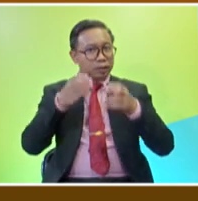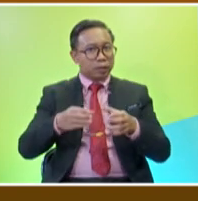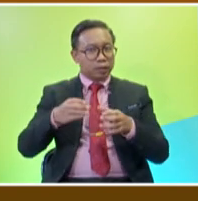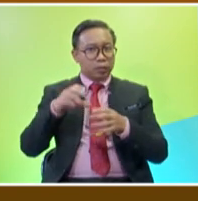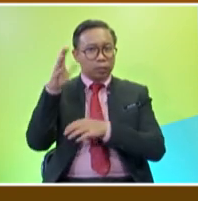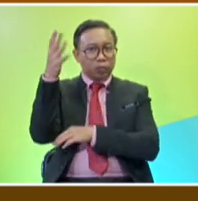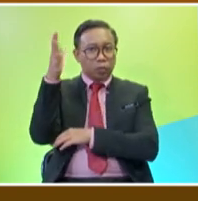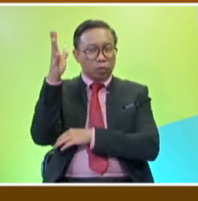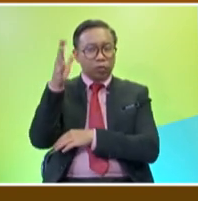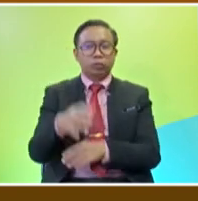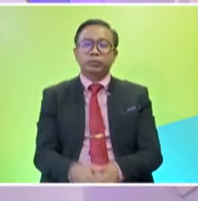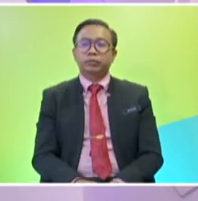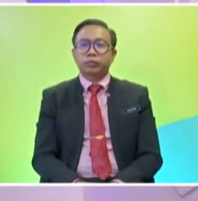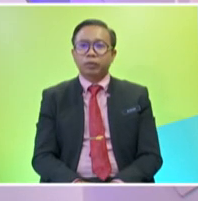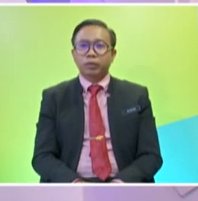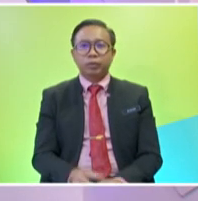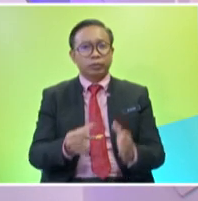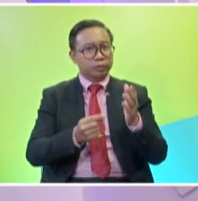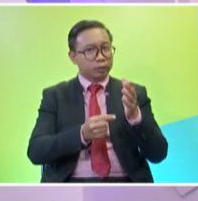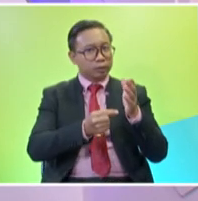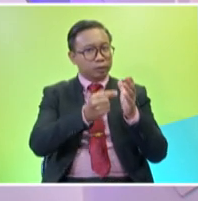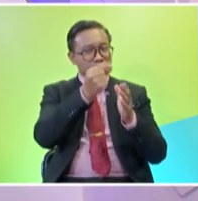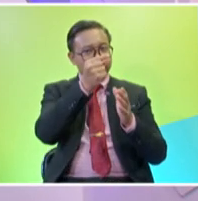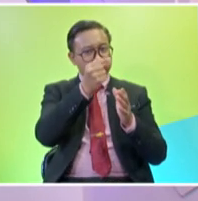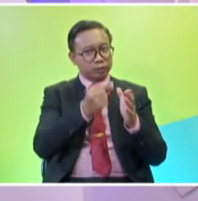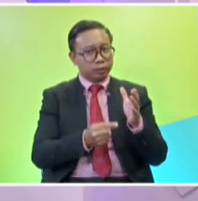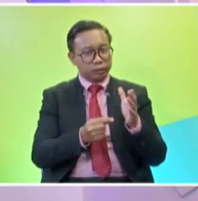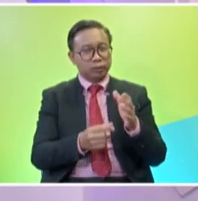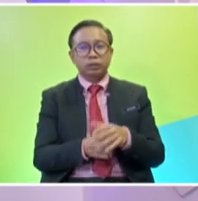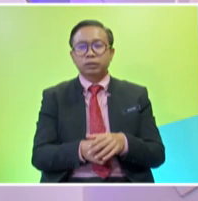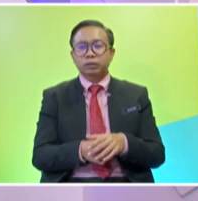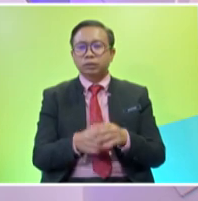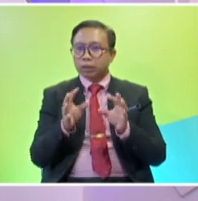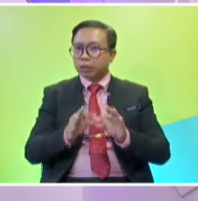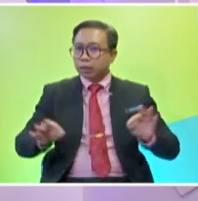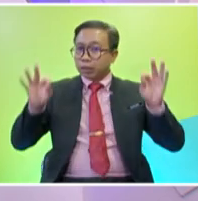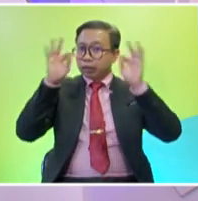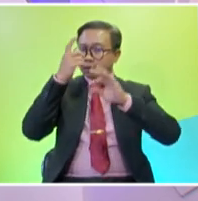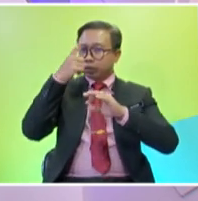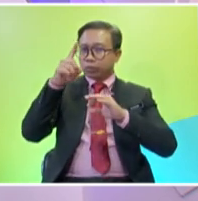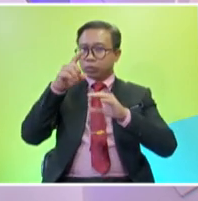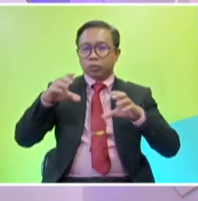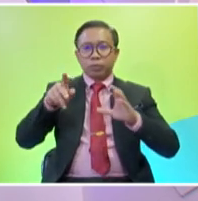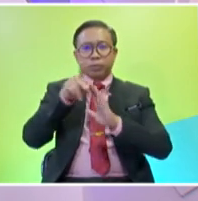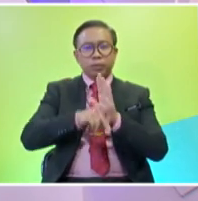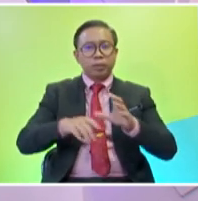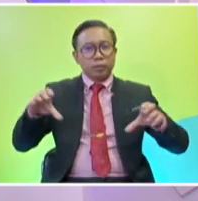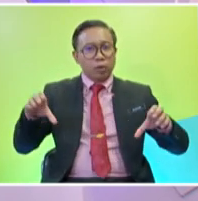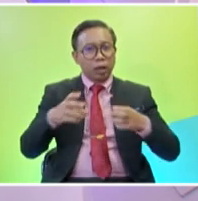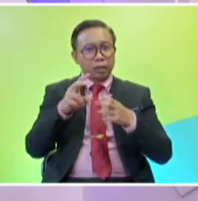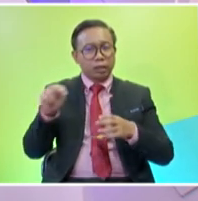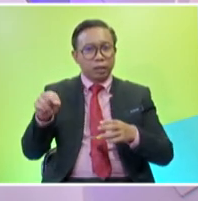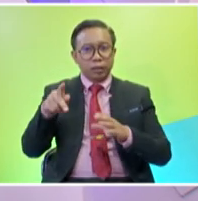dan juga batang pokok di kawasan hutan adalah penting untuk industri pembuatan pembuatan